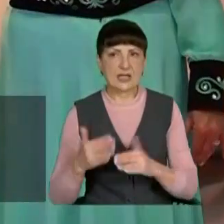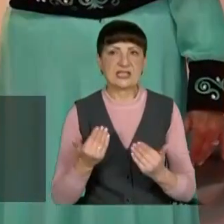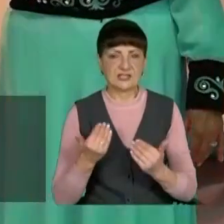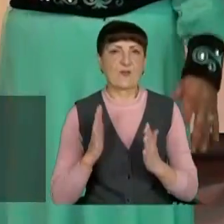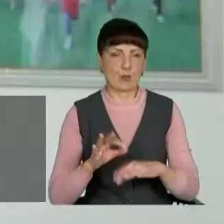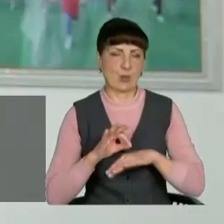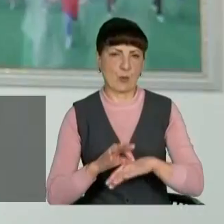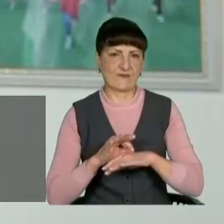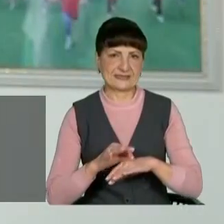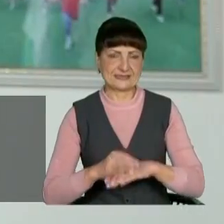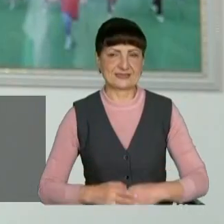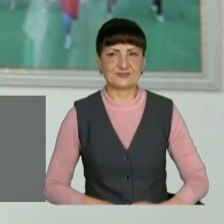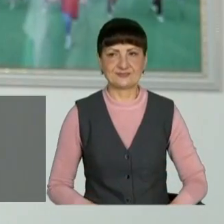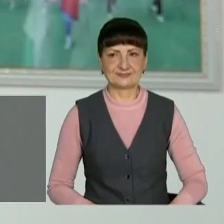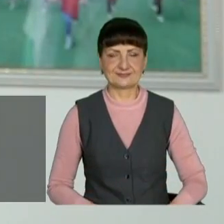будут